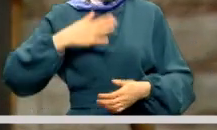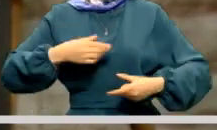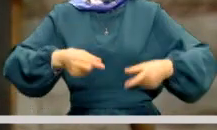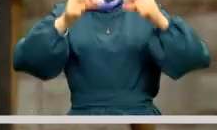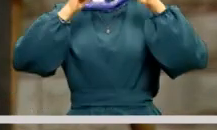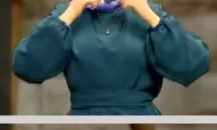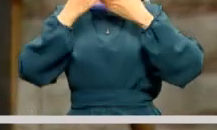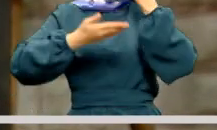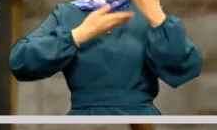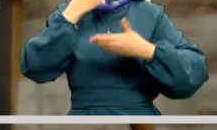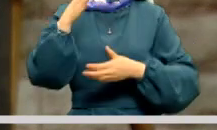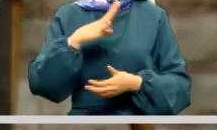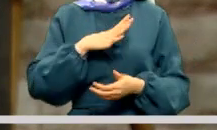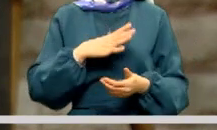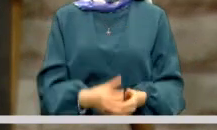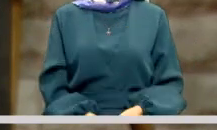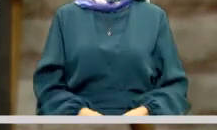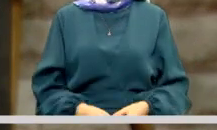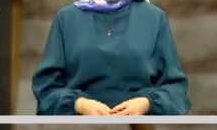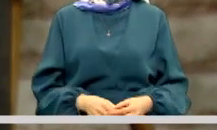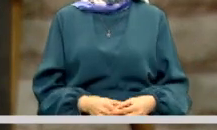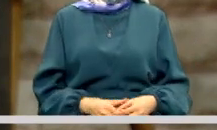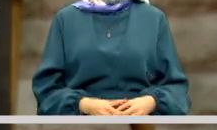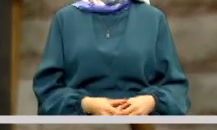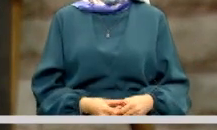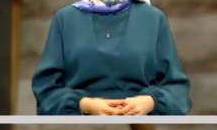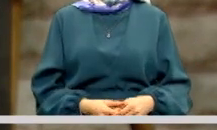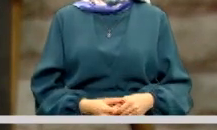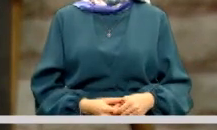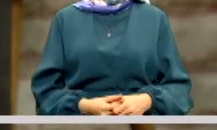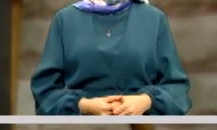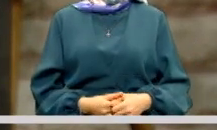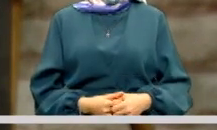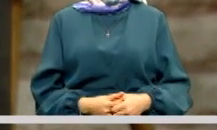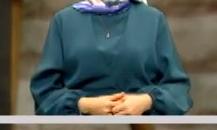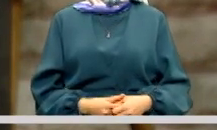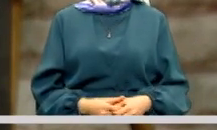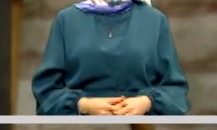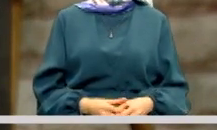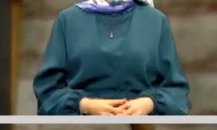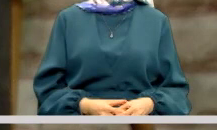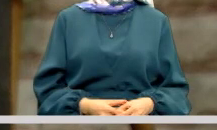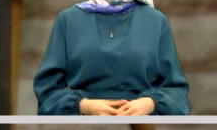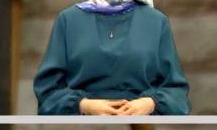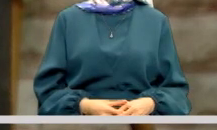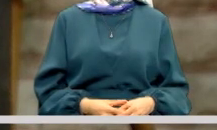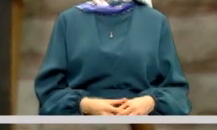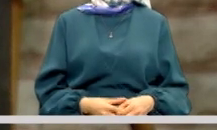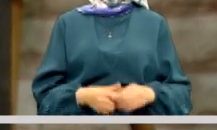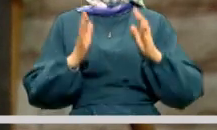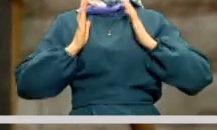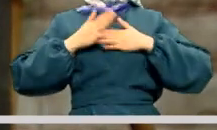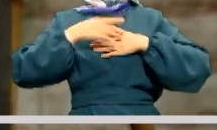eder bize İnna evvela böyle ifade eder ancak namazında şu